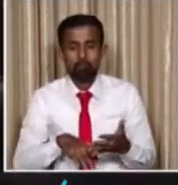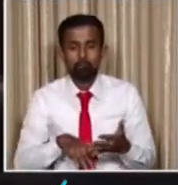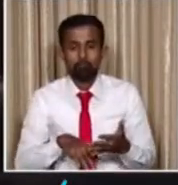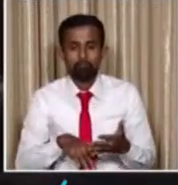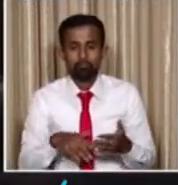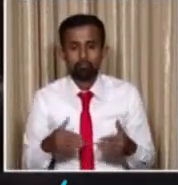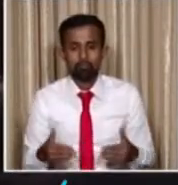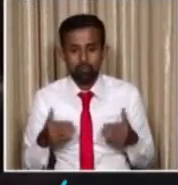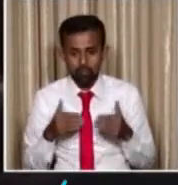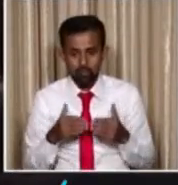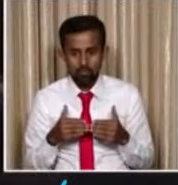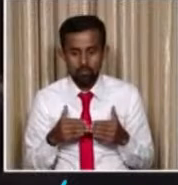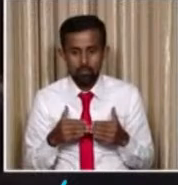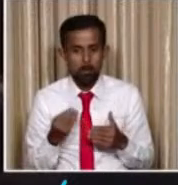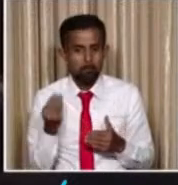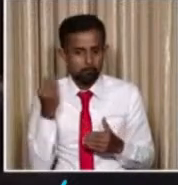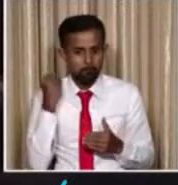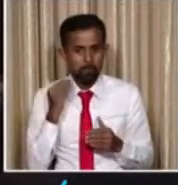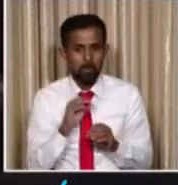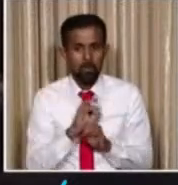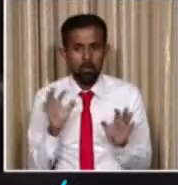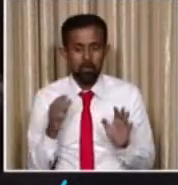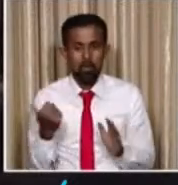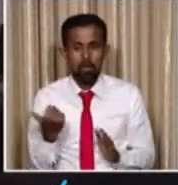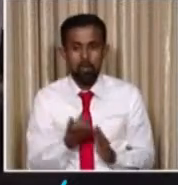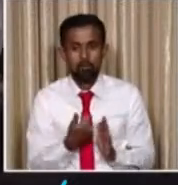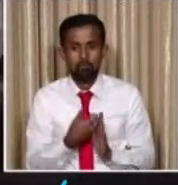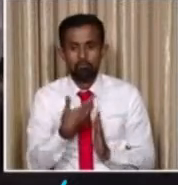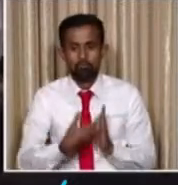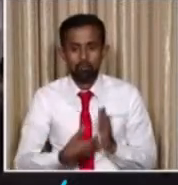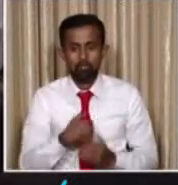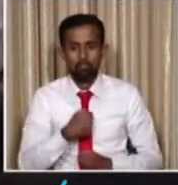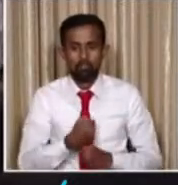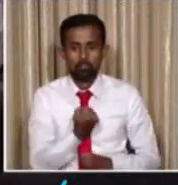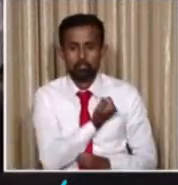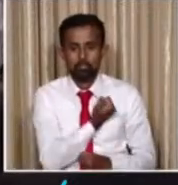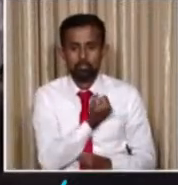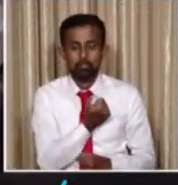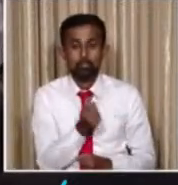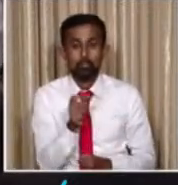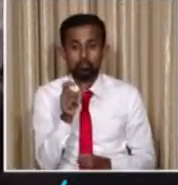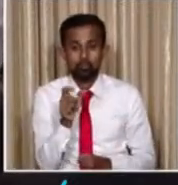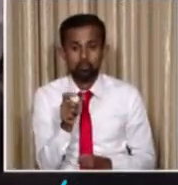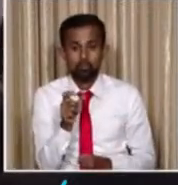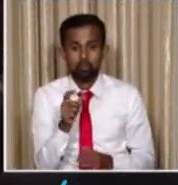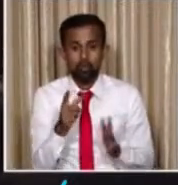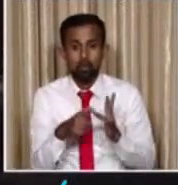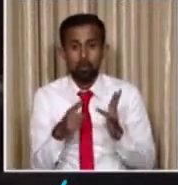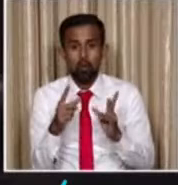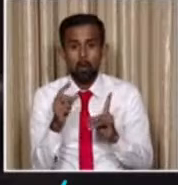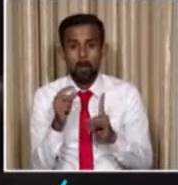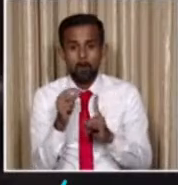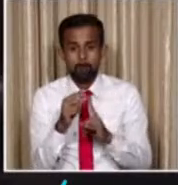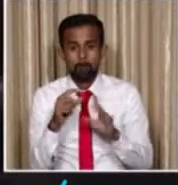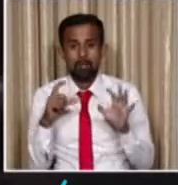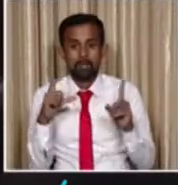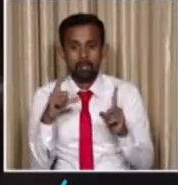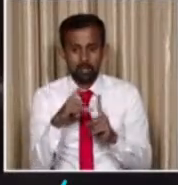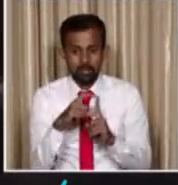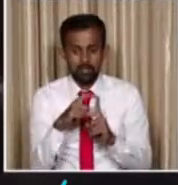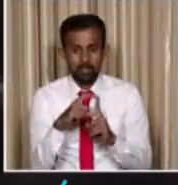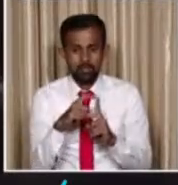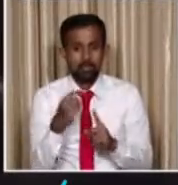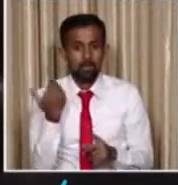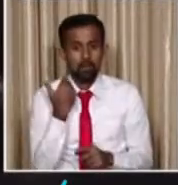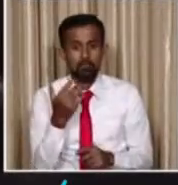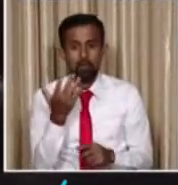අද මේ මෑතක නිකුත් වෙච්ච අලුත්ම වර්තාවේ රජයේ රෝහල් වලට යන ඒ කියන්නේ OPDP OPD